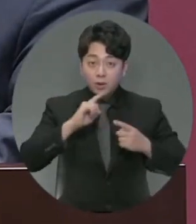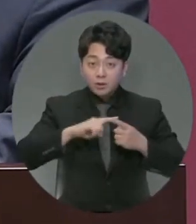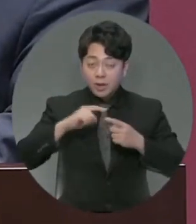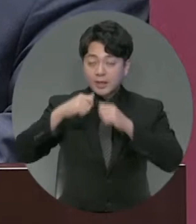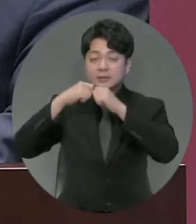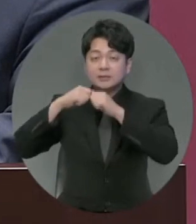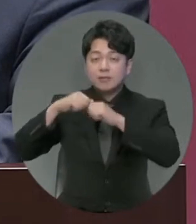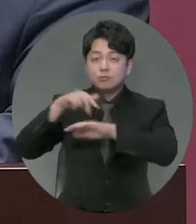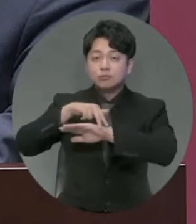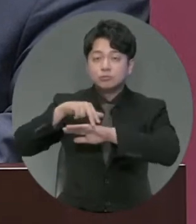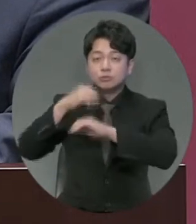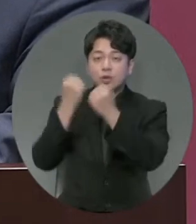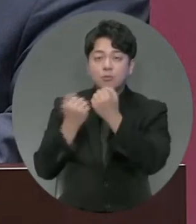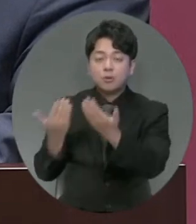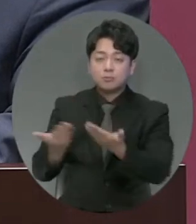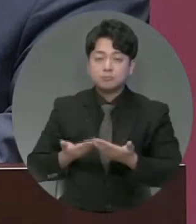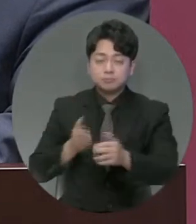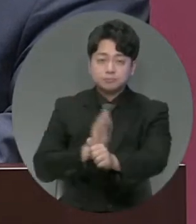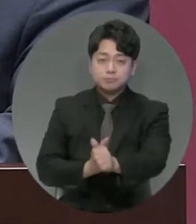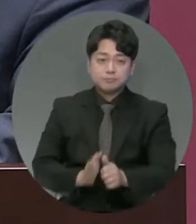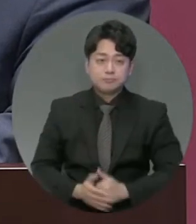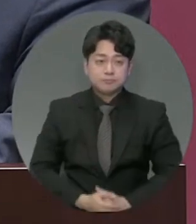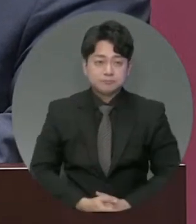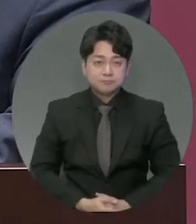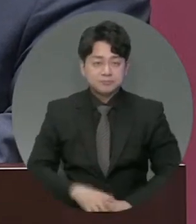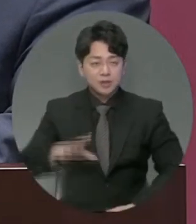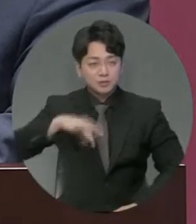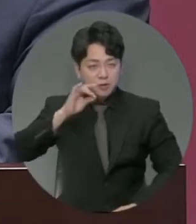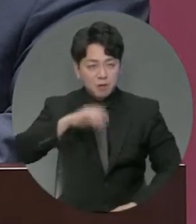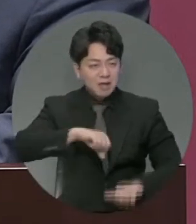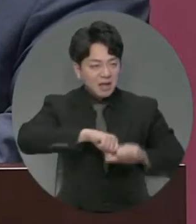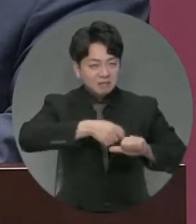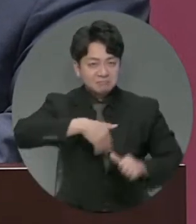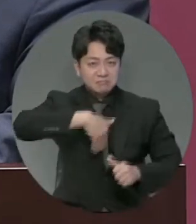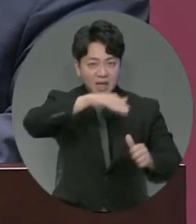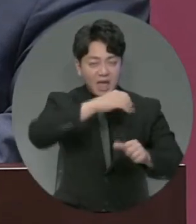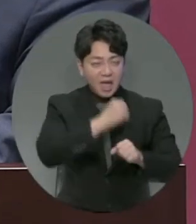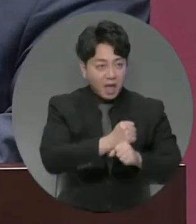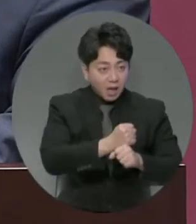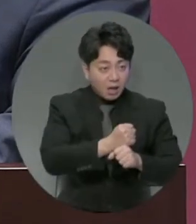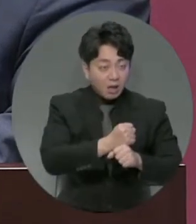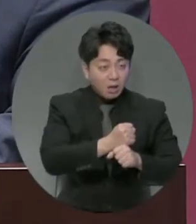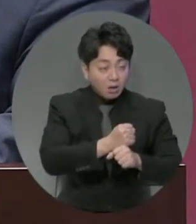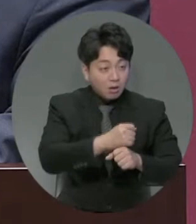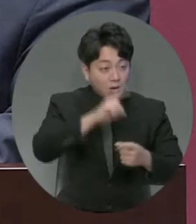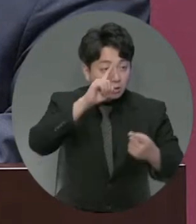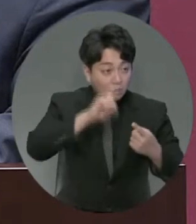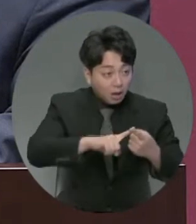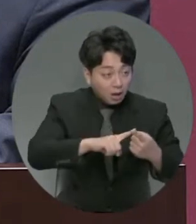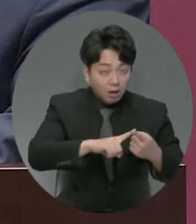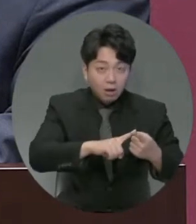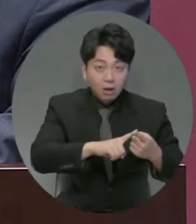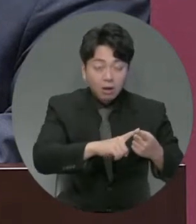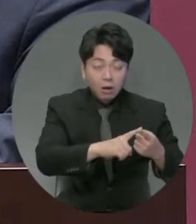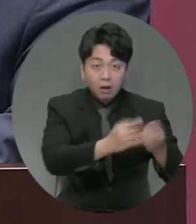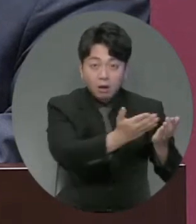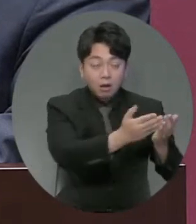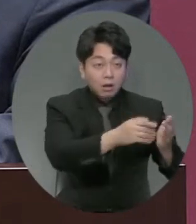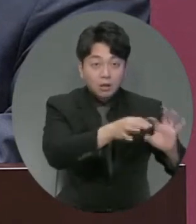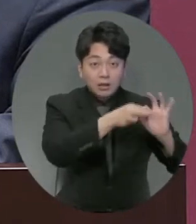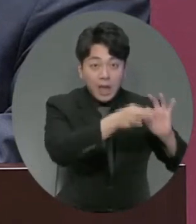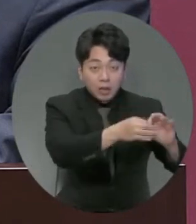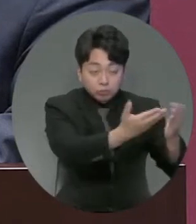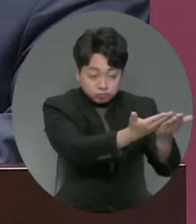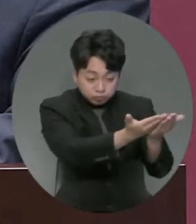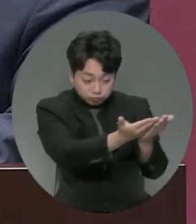보십시오. 초기에는 강제 퇴거를 시키려고 하다가 계속해서 남하를 하니까 다시 재차 퇴거를 시도했고